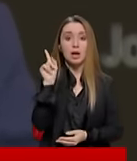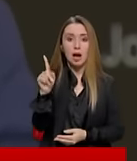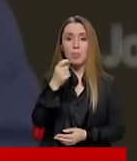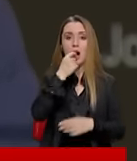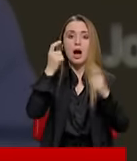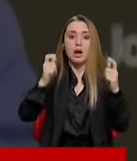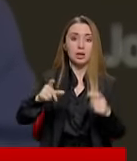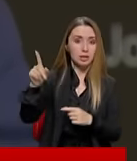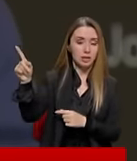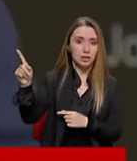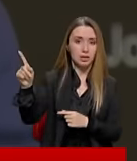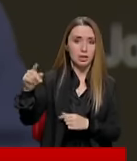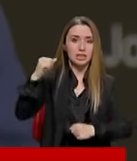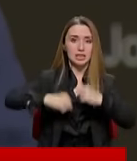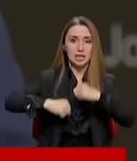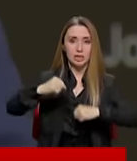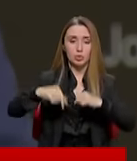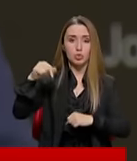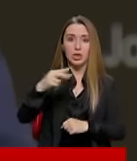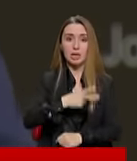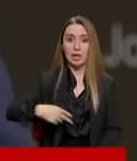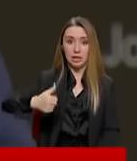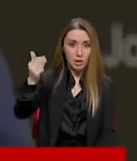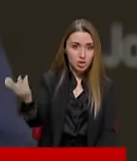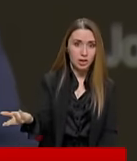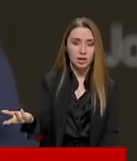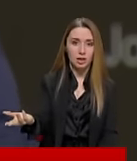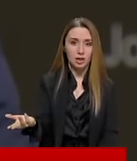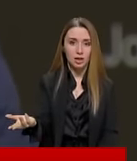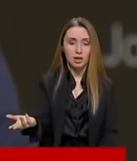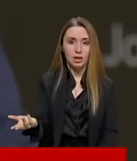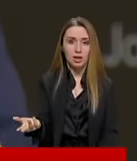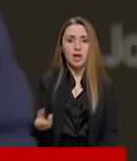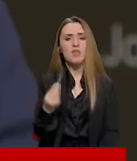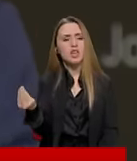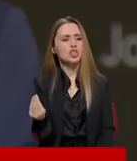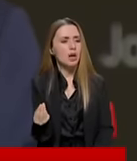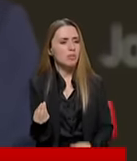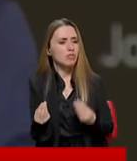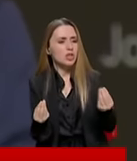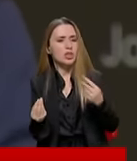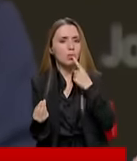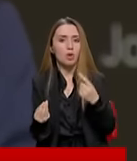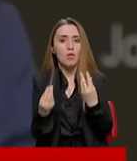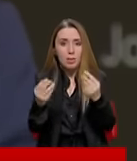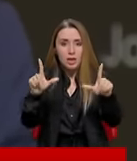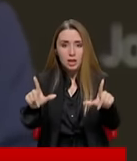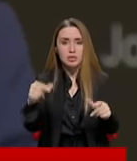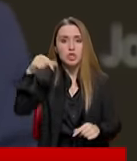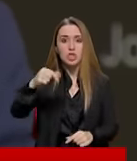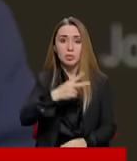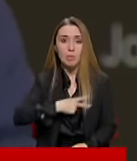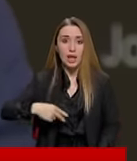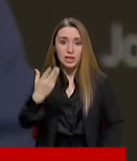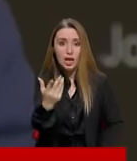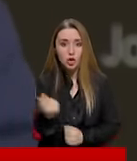Ankara'da ki Rakibim şu anda Belediye Başkanı Evet vereceğim edeceğim ya verin zaten Yani şu anda Siz